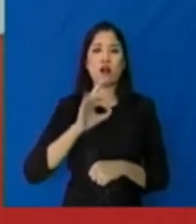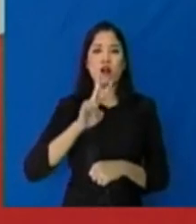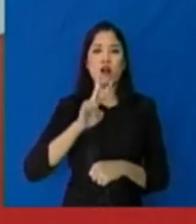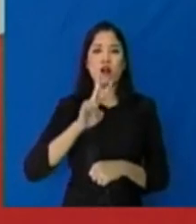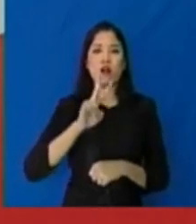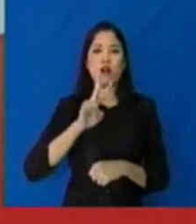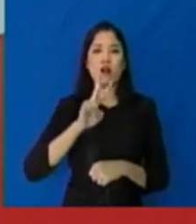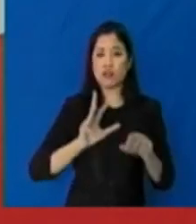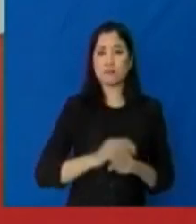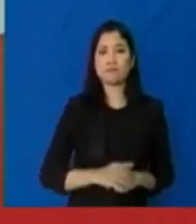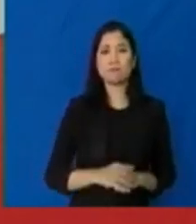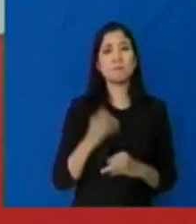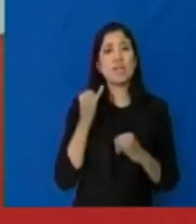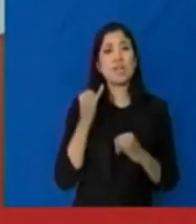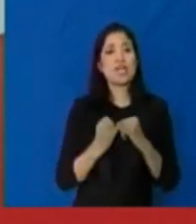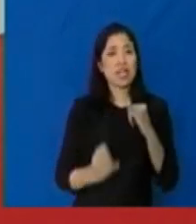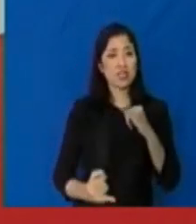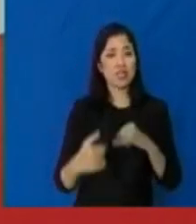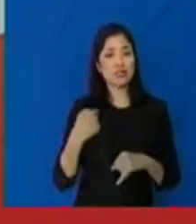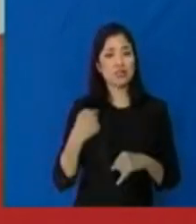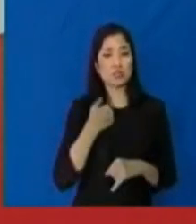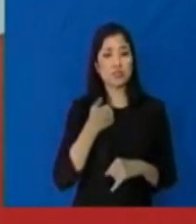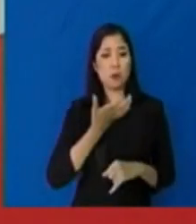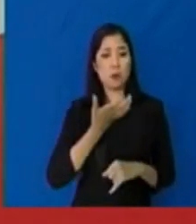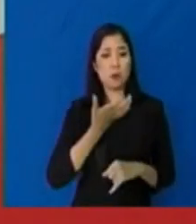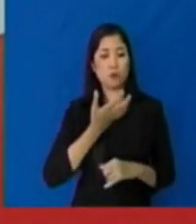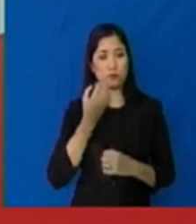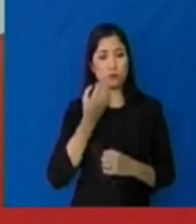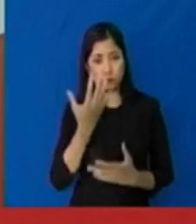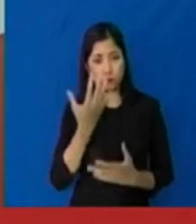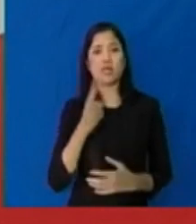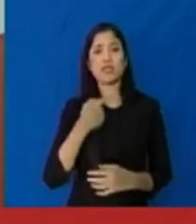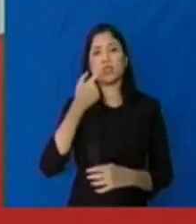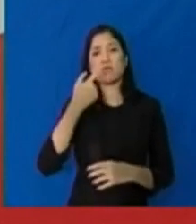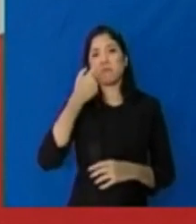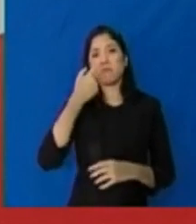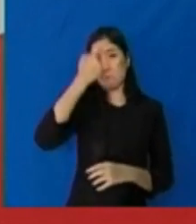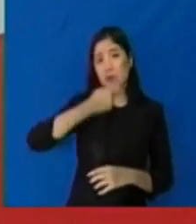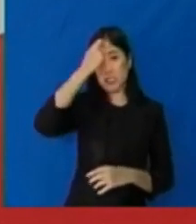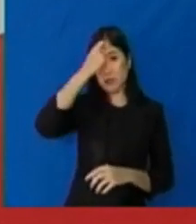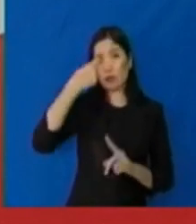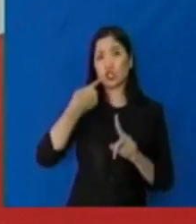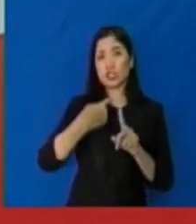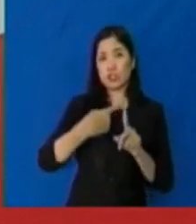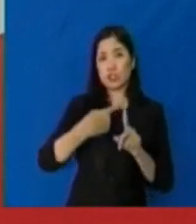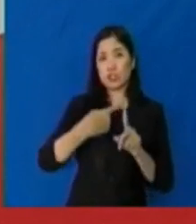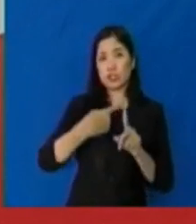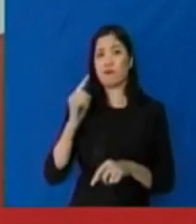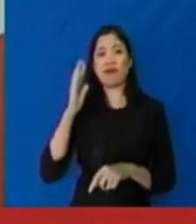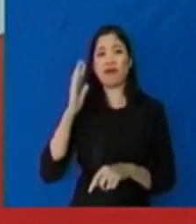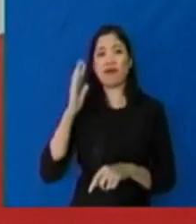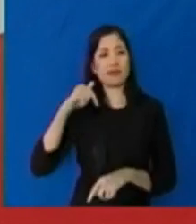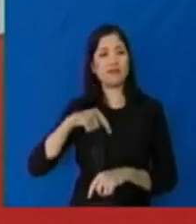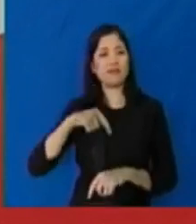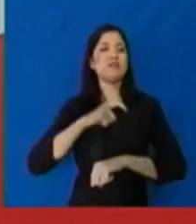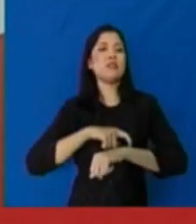terakhir, saya akan menyampaikan update dari kasus positif yang kita rawat sampai dengan tanggal hari ini